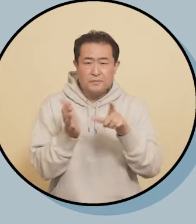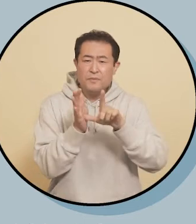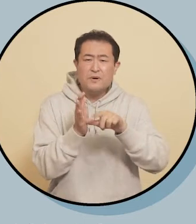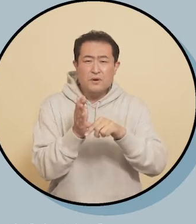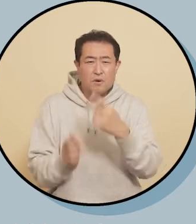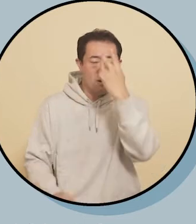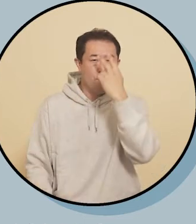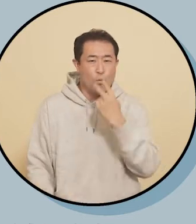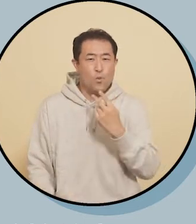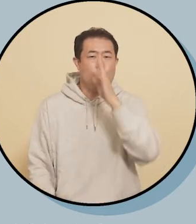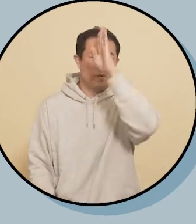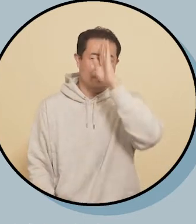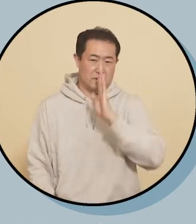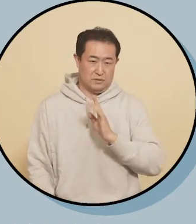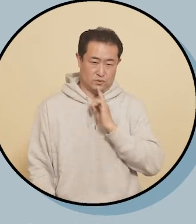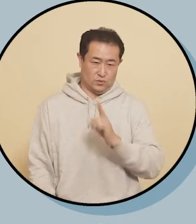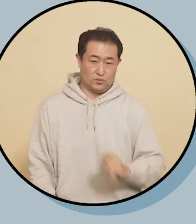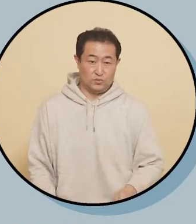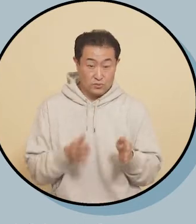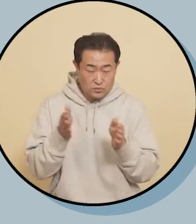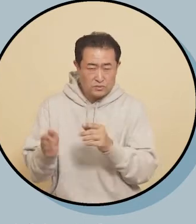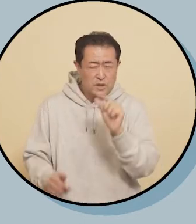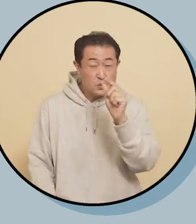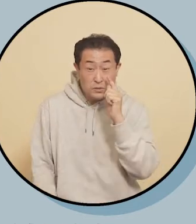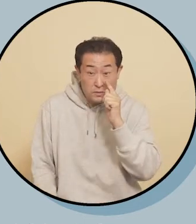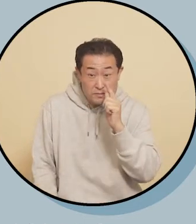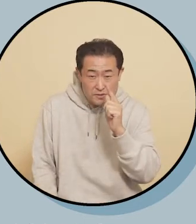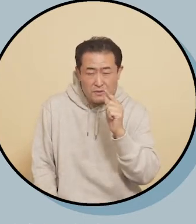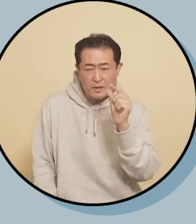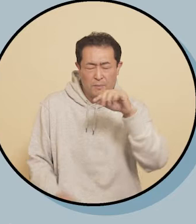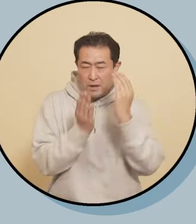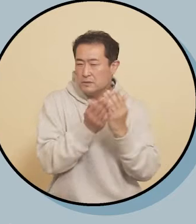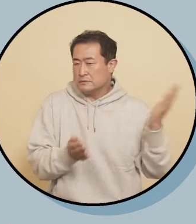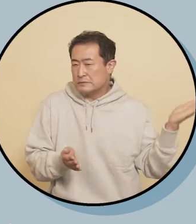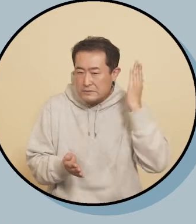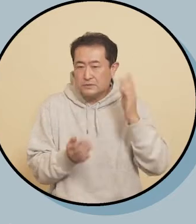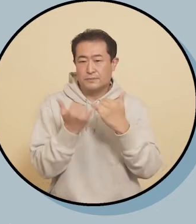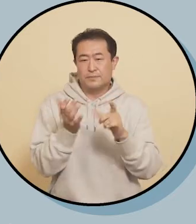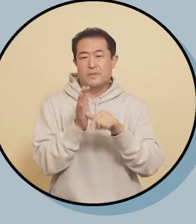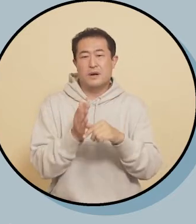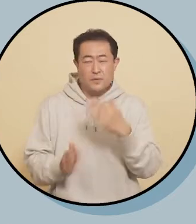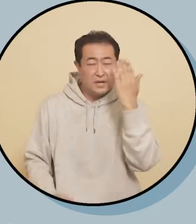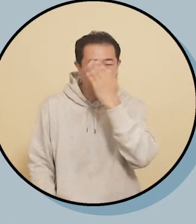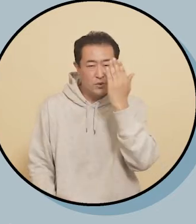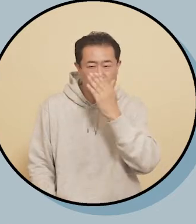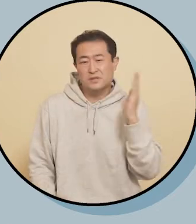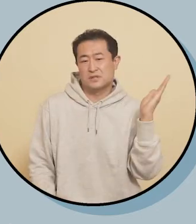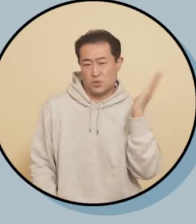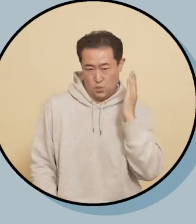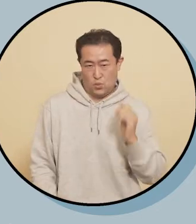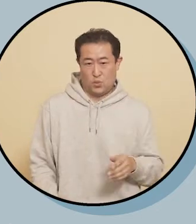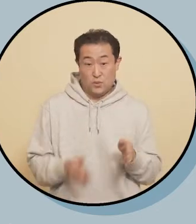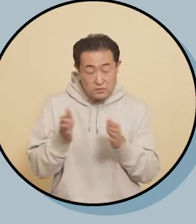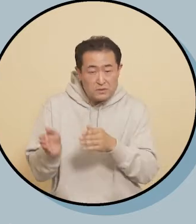a聞こえて全く名な人の場合ももう軟調それから少し見えて全く聞こえ